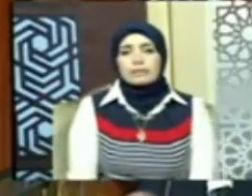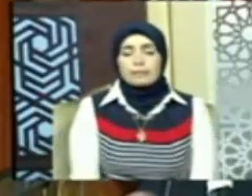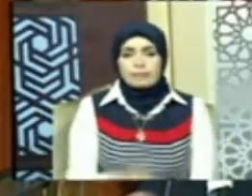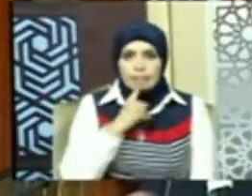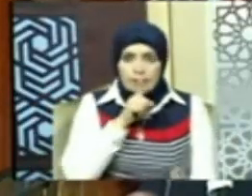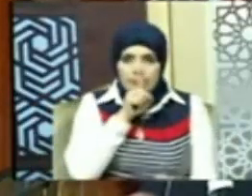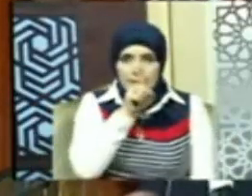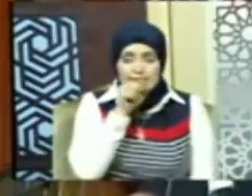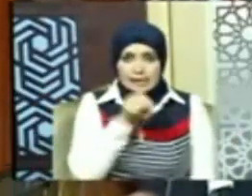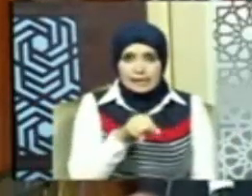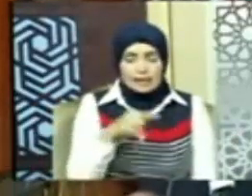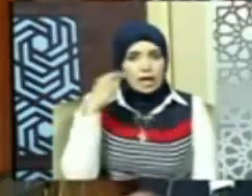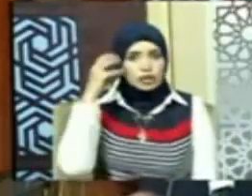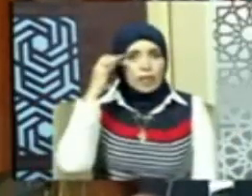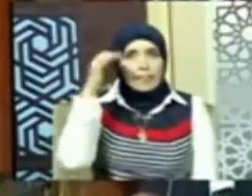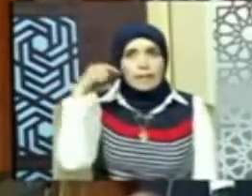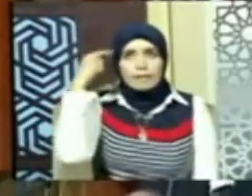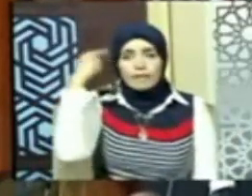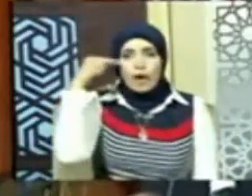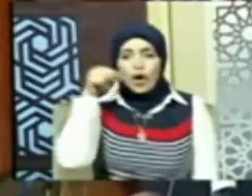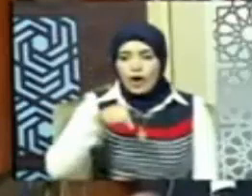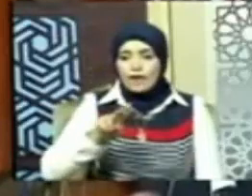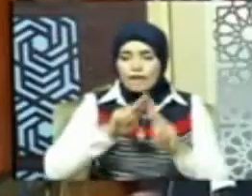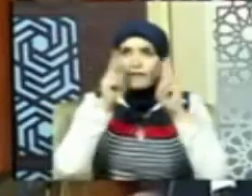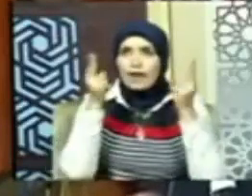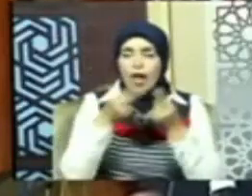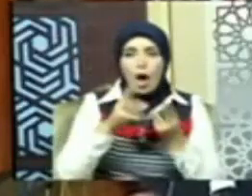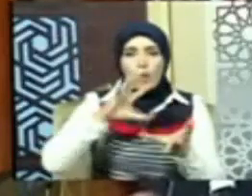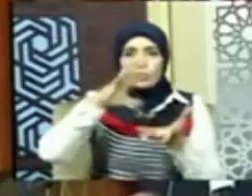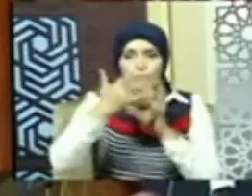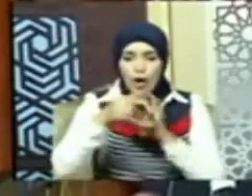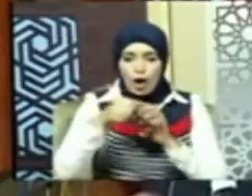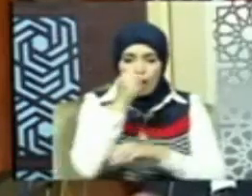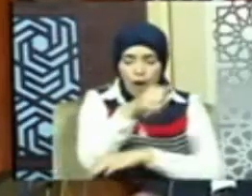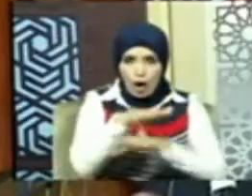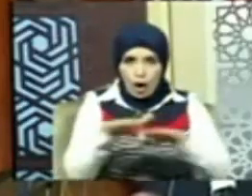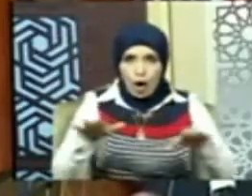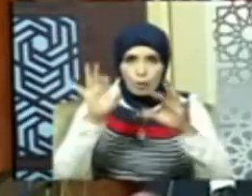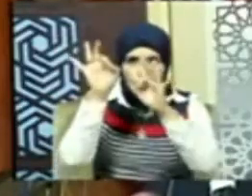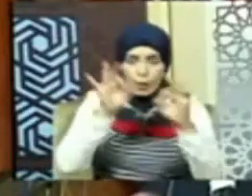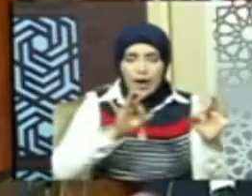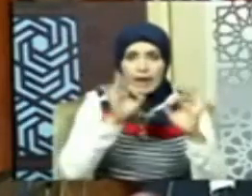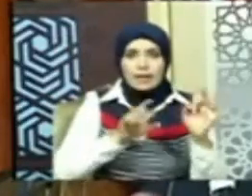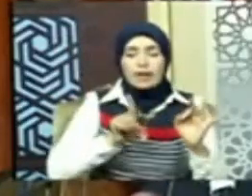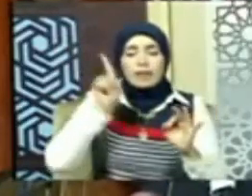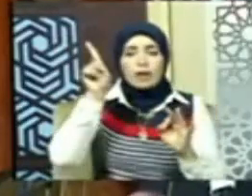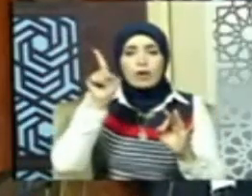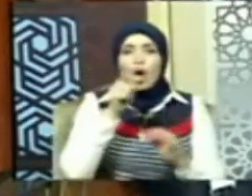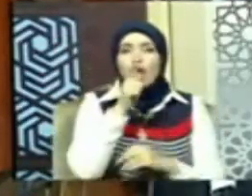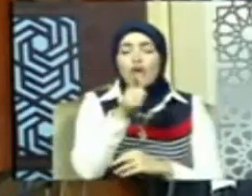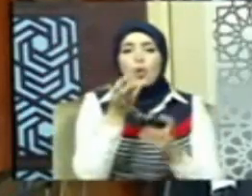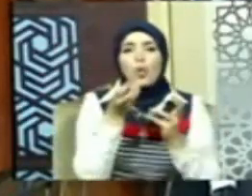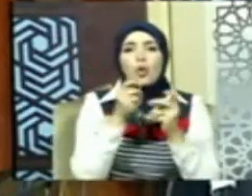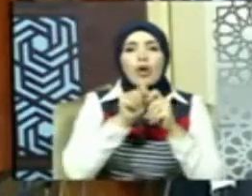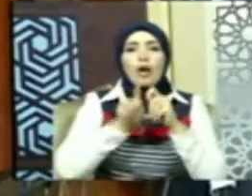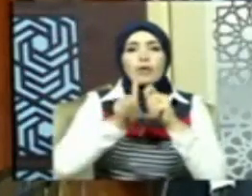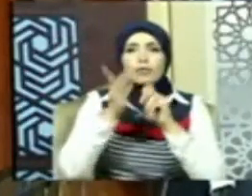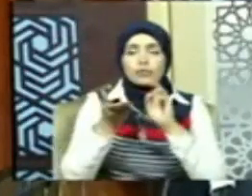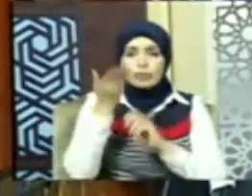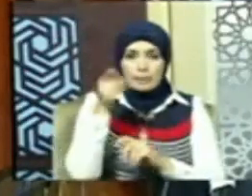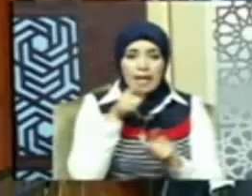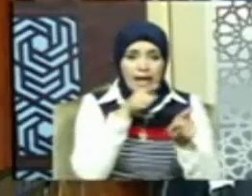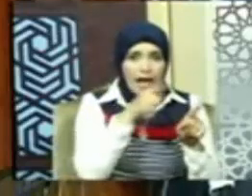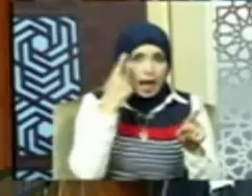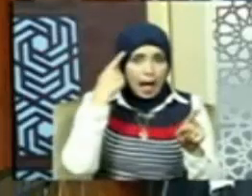على التأمل في الكون وآيات الله الكونية، حيث يقول الحق سبحانه ألم ترى أن